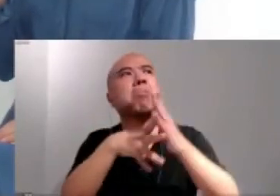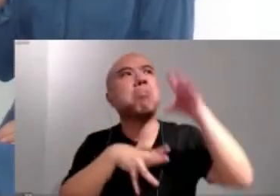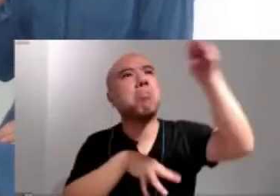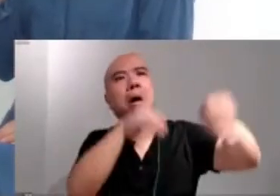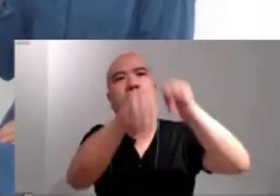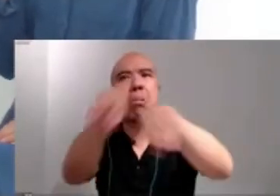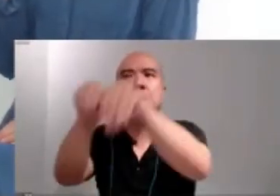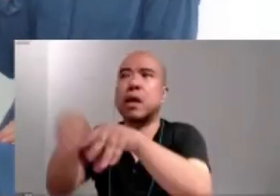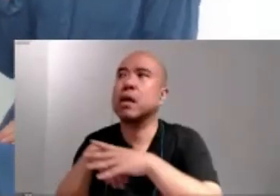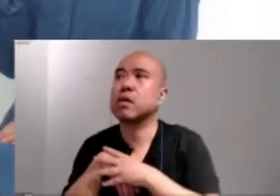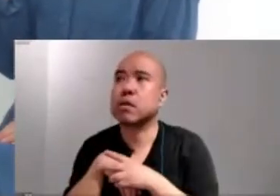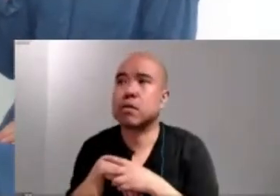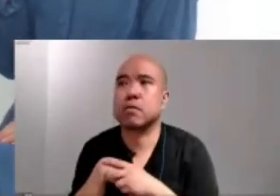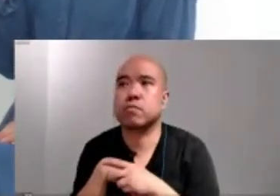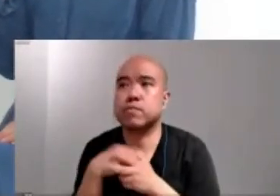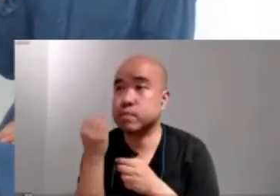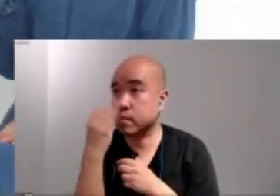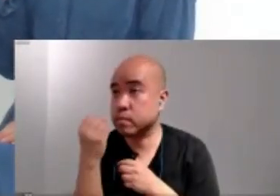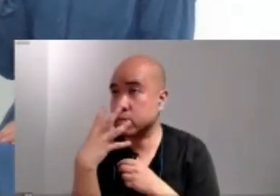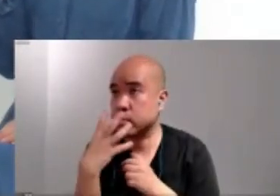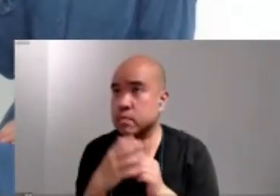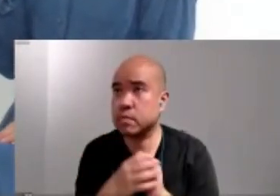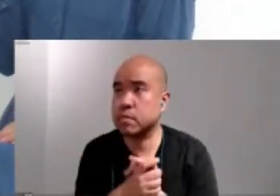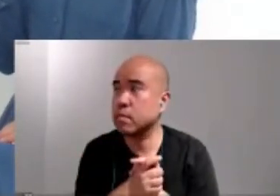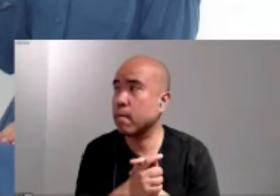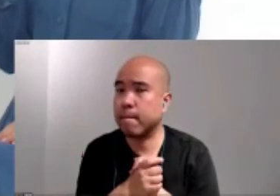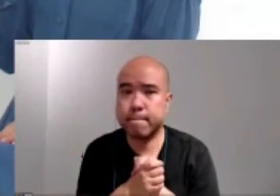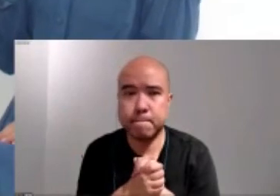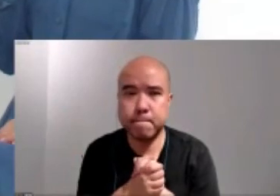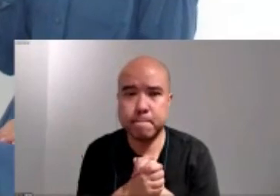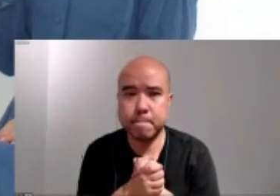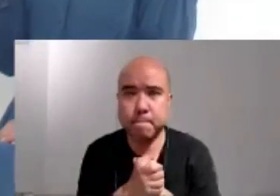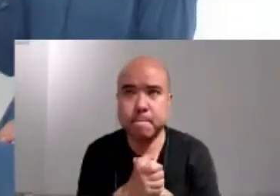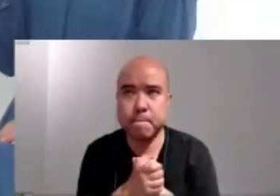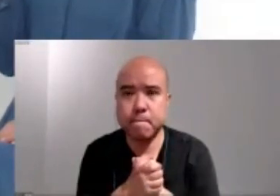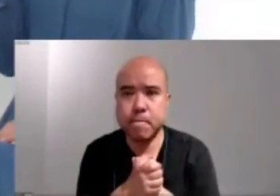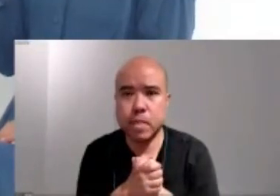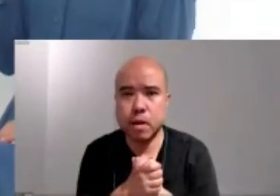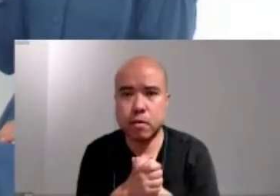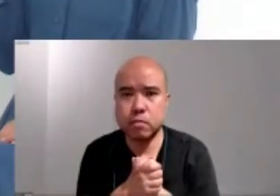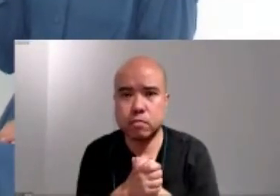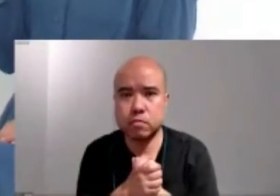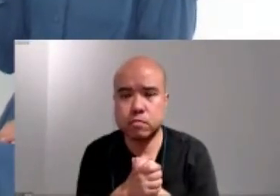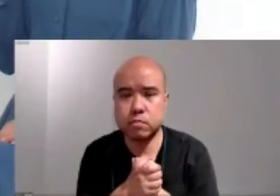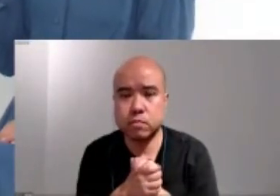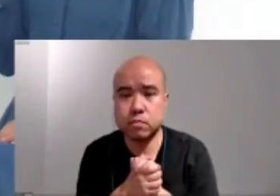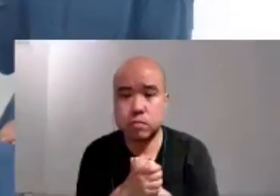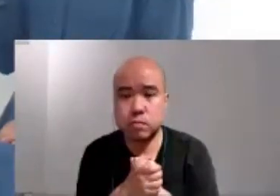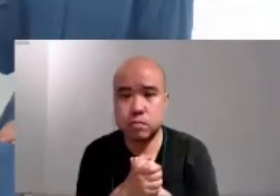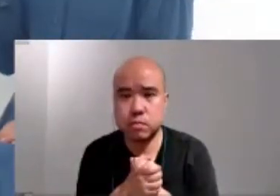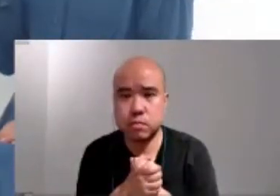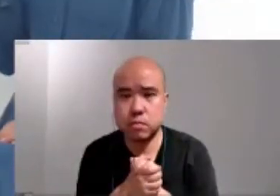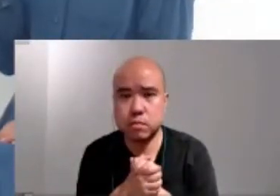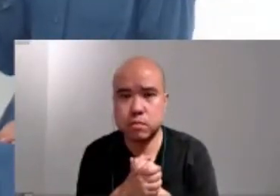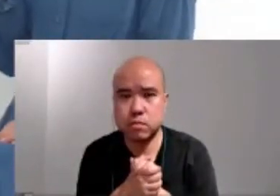多噶，其實咧香港咧，即係個個都話哇，咁如果你唔限制啲人攞幾多走，咁佢咪會攞好多咯。但